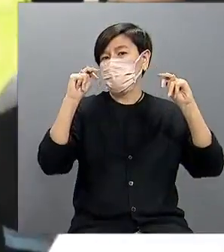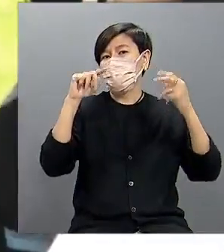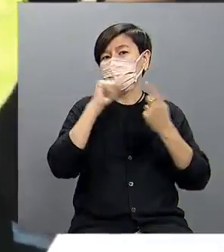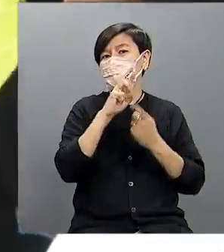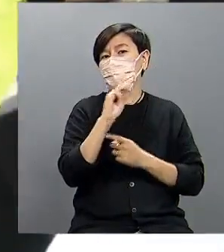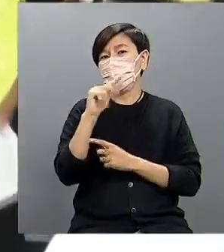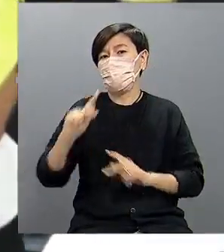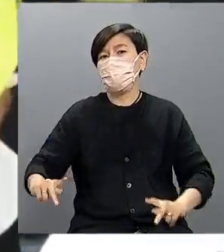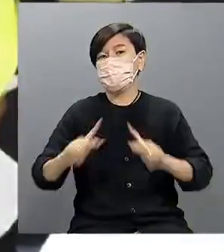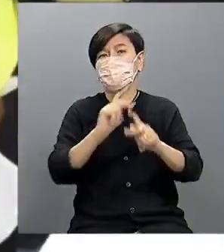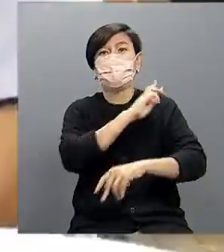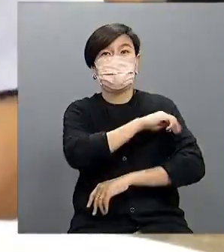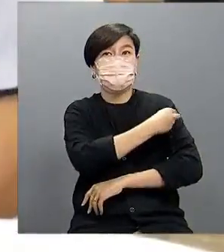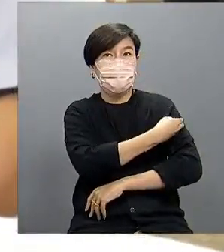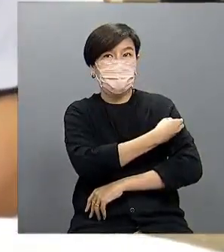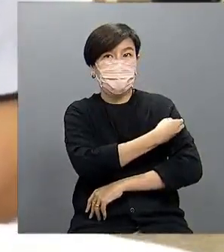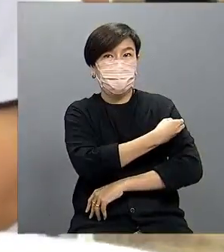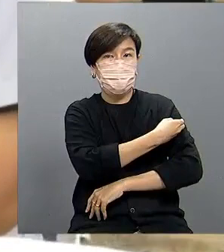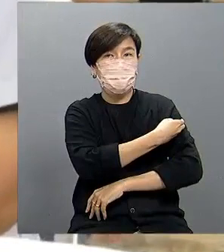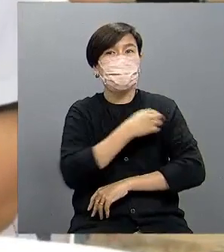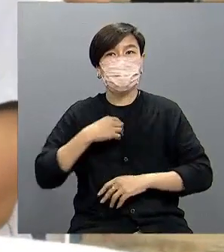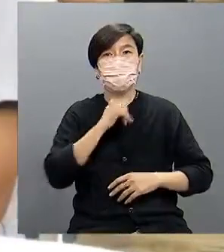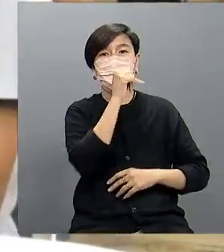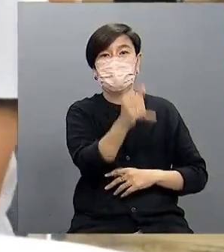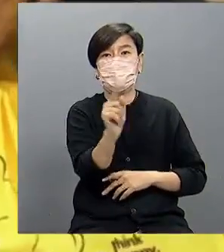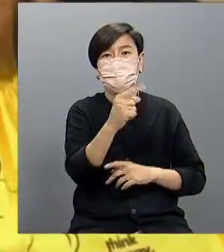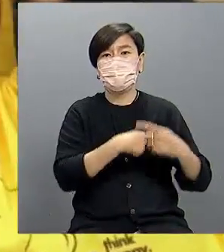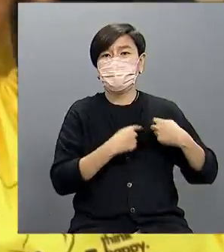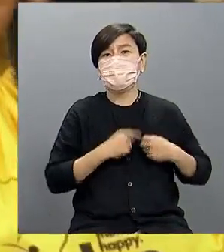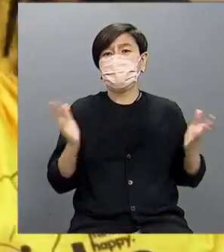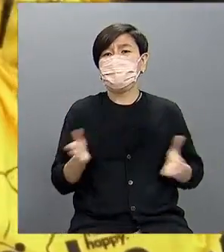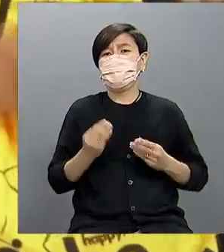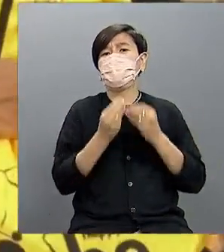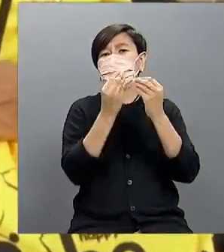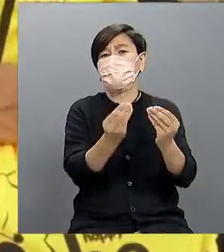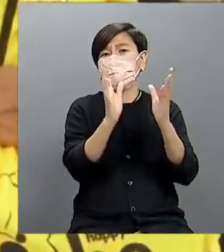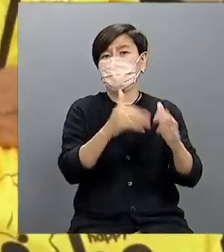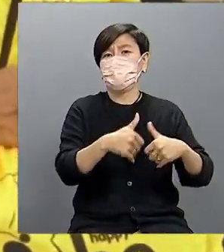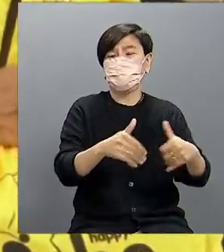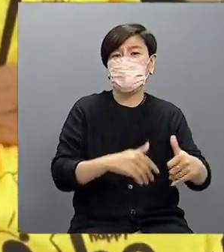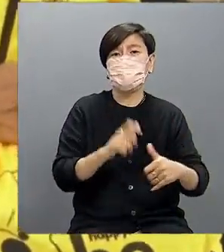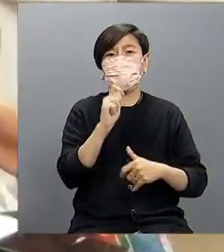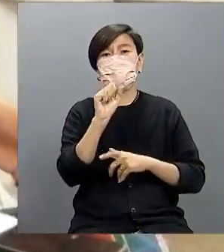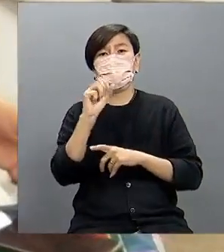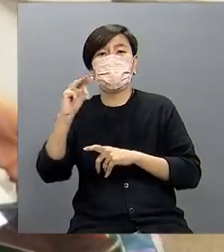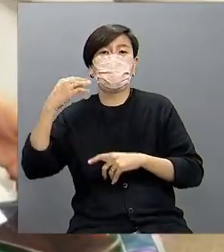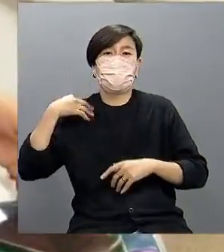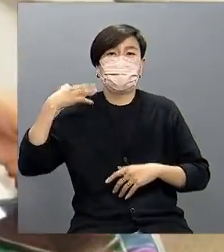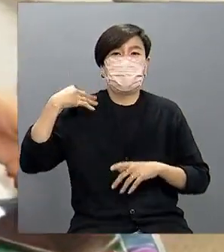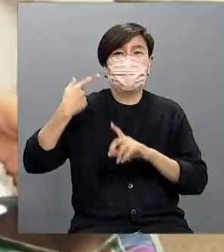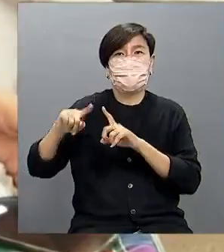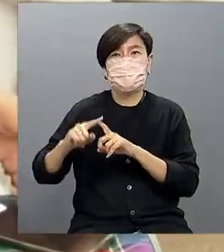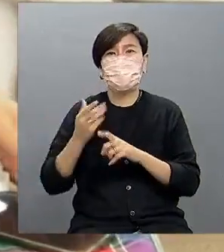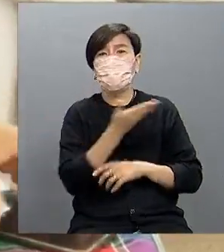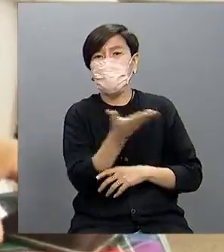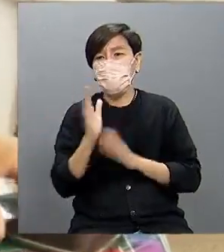สาธารณสุขลงพื้นที่ไปให้กำลังใจบุคลากรทางการแพทย์อสมรวมทั้งขอให้อสมนำผู้สูงอายุ